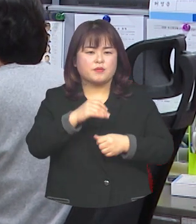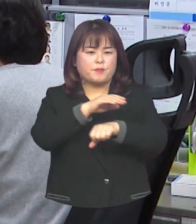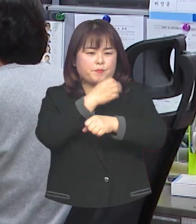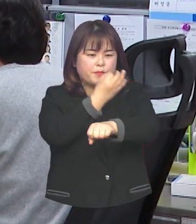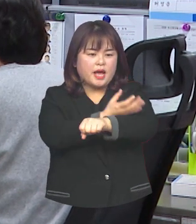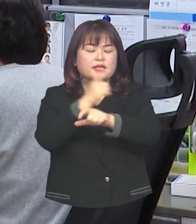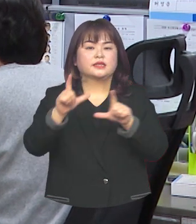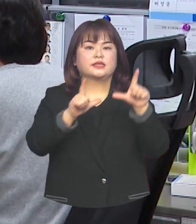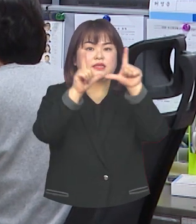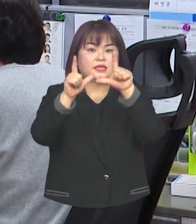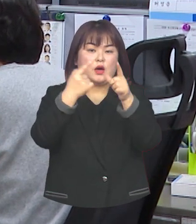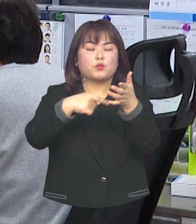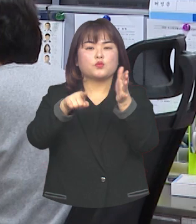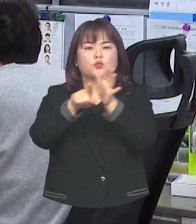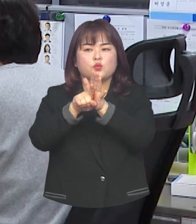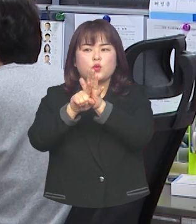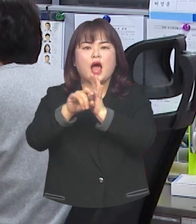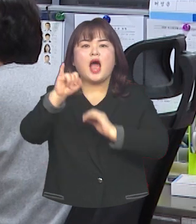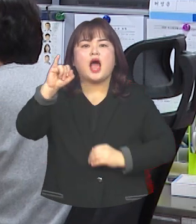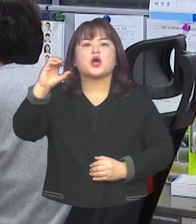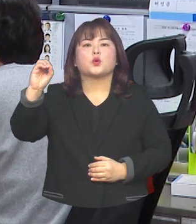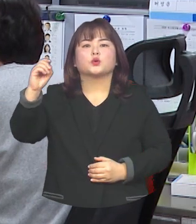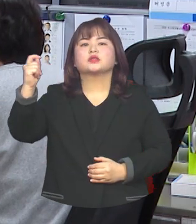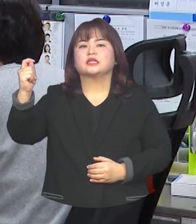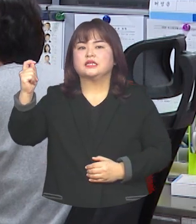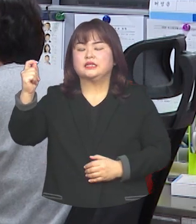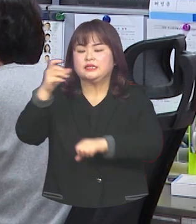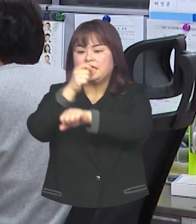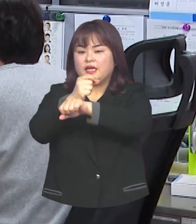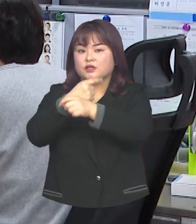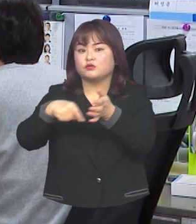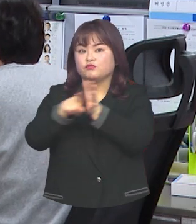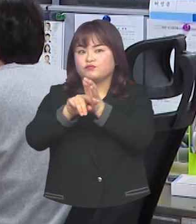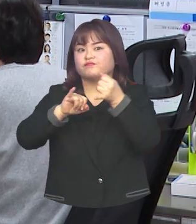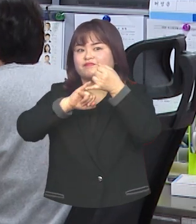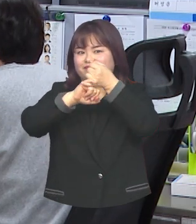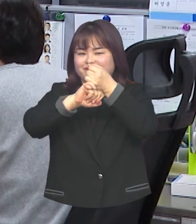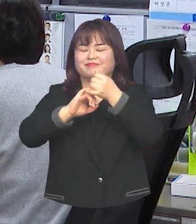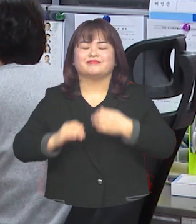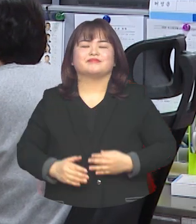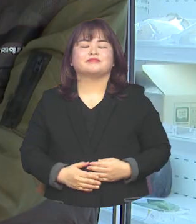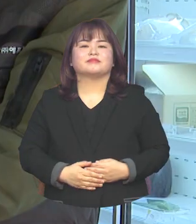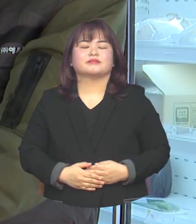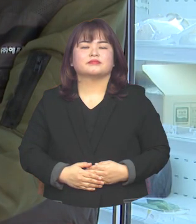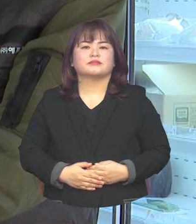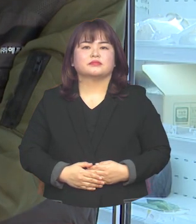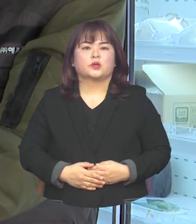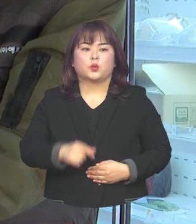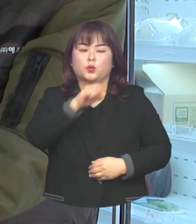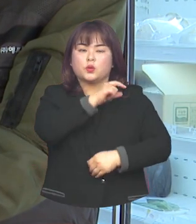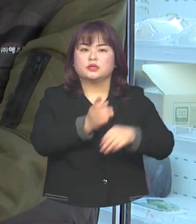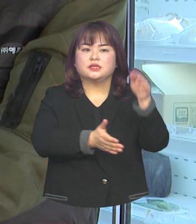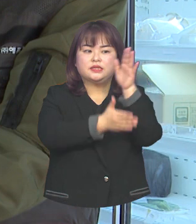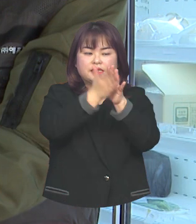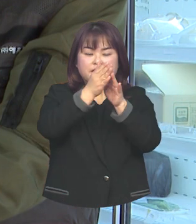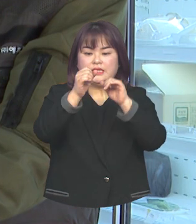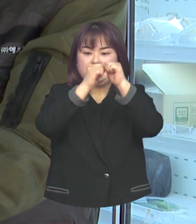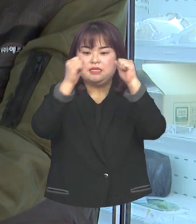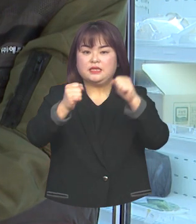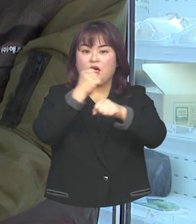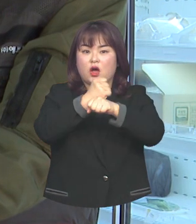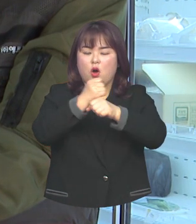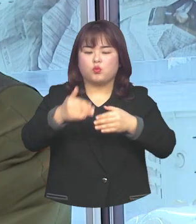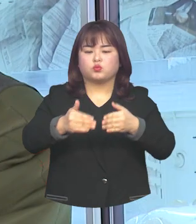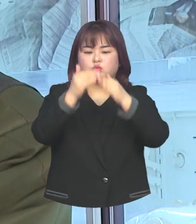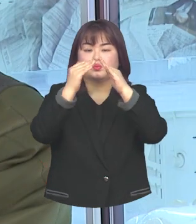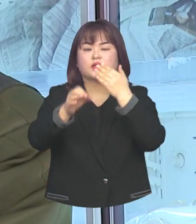생활을 할 수 있도록 IoT 기반의 스마트 행정 구현에 만전을 기하겠습니다. 시는 시스템을 구축하는